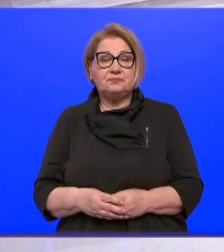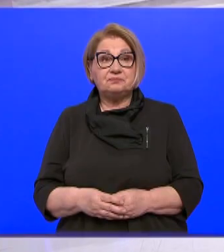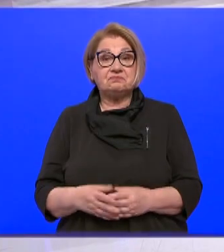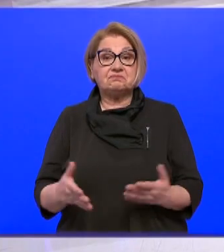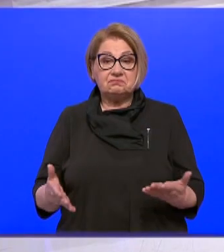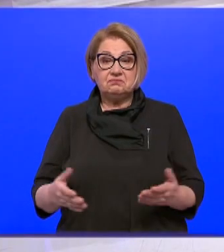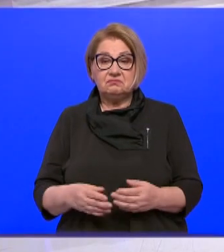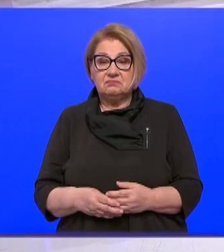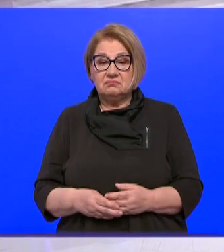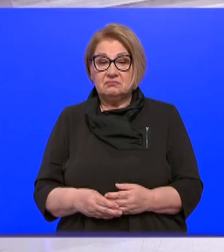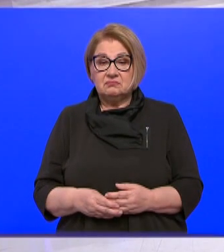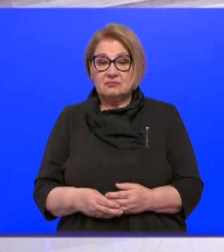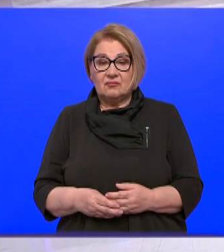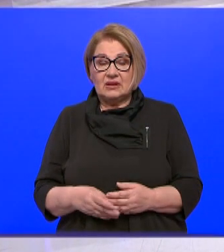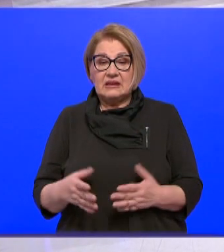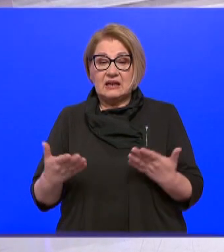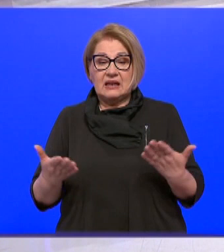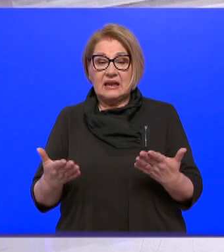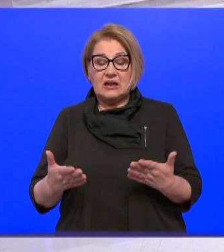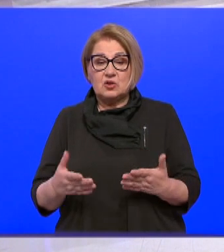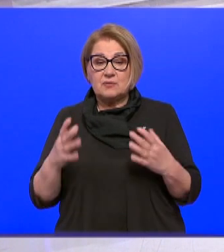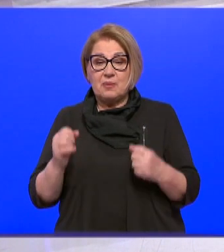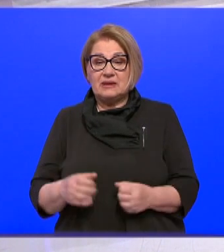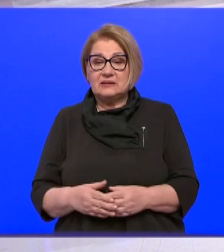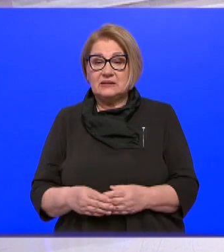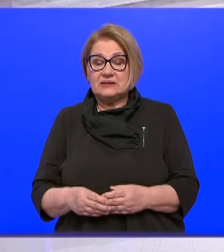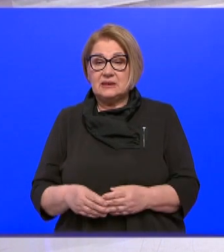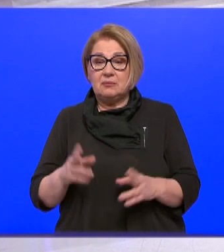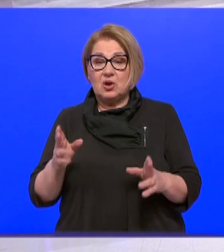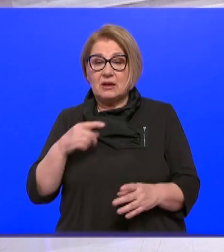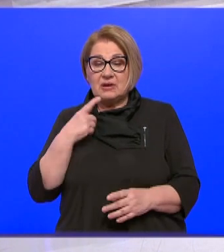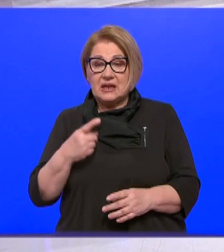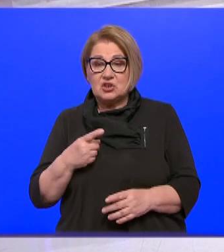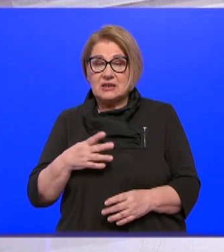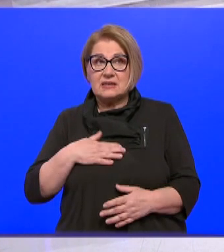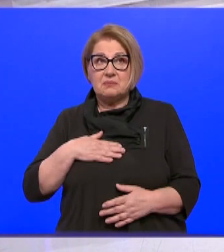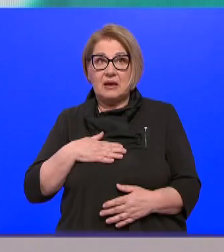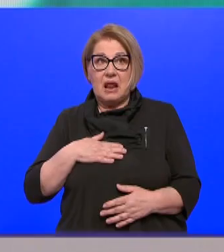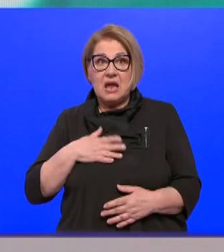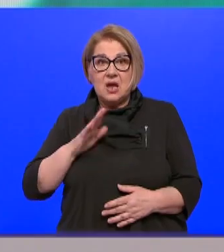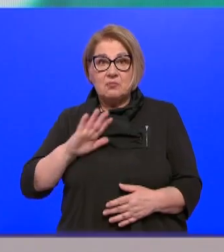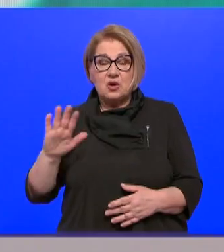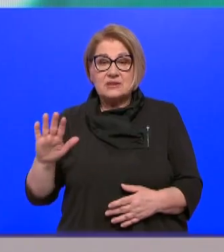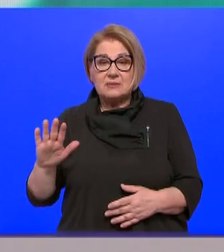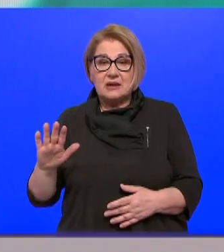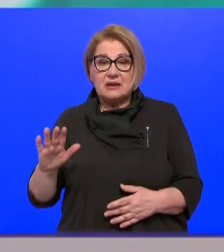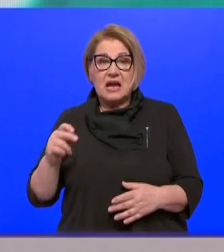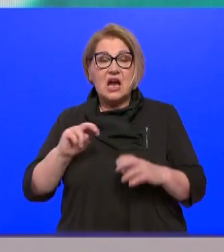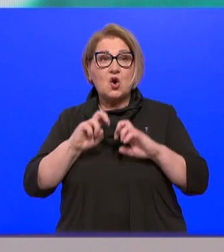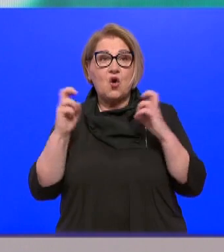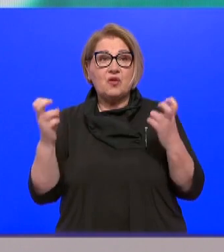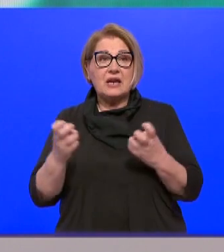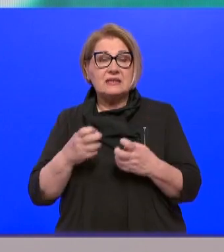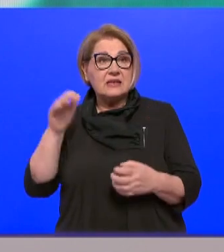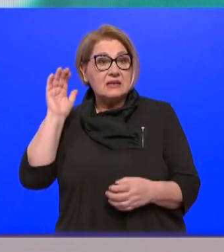zapravo ambasadori na neki način naše zemlje. Pa moram reći da sam bila fascinirana, naročito na našoj konferenciji, kada